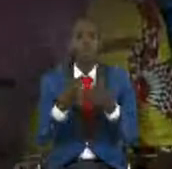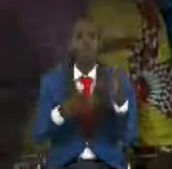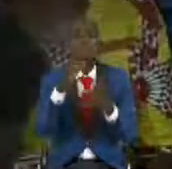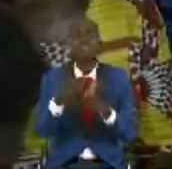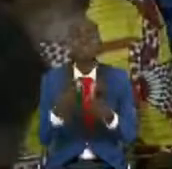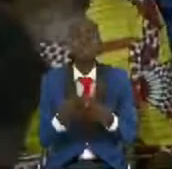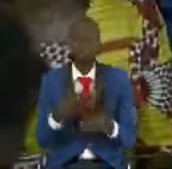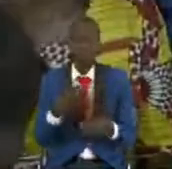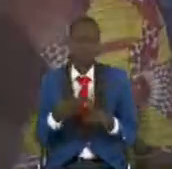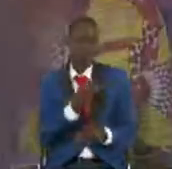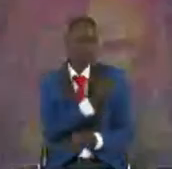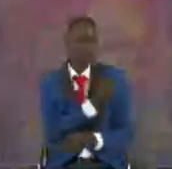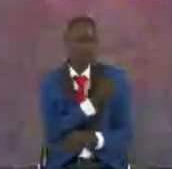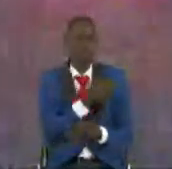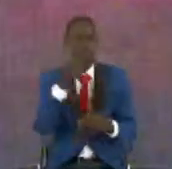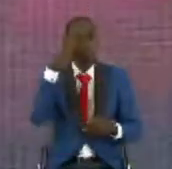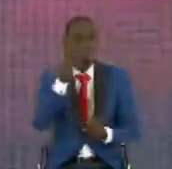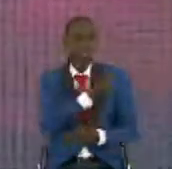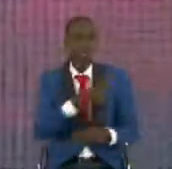l'Éternel rachète,